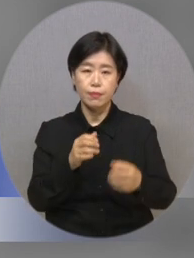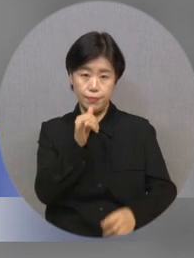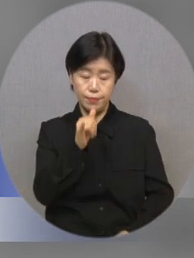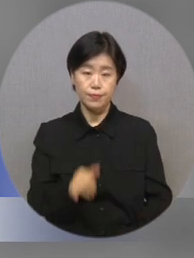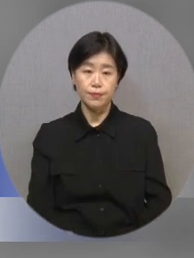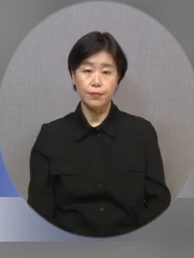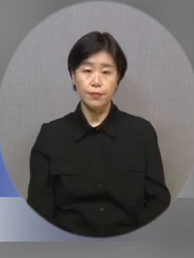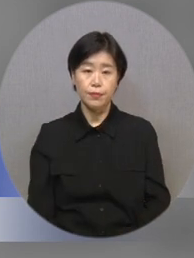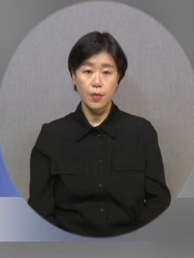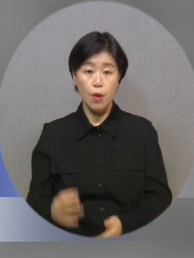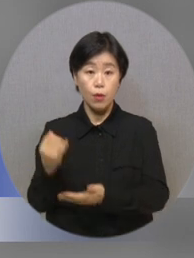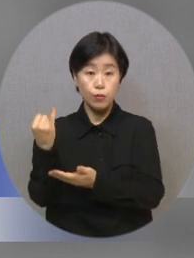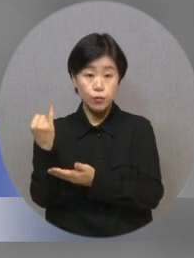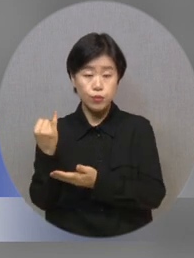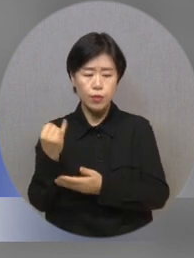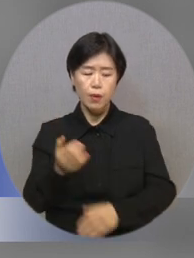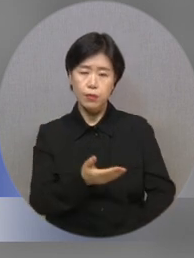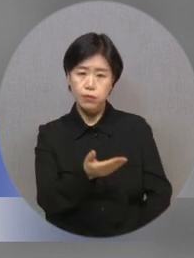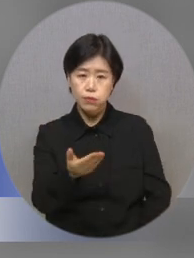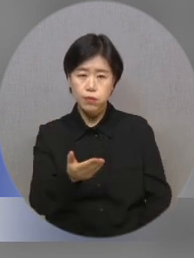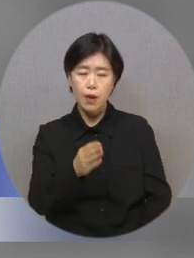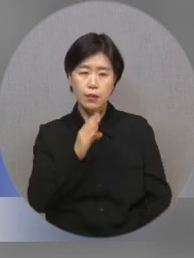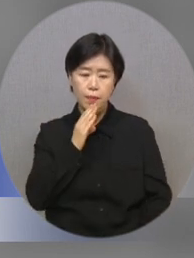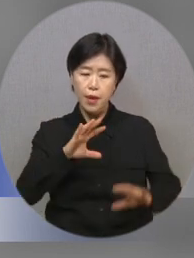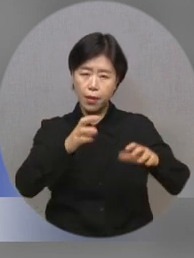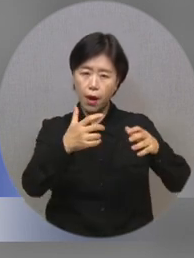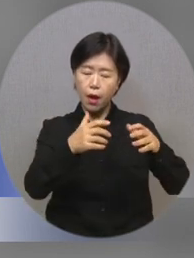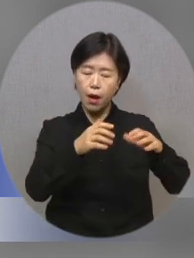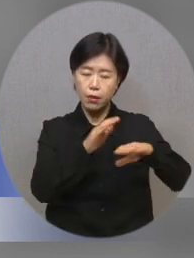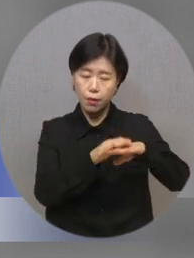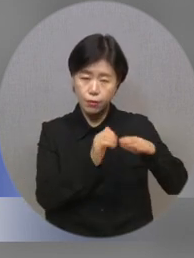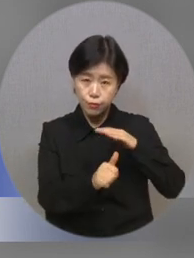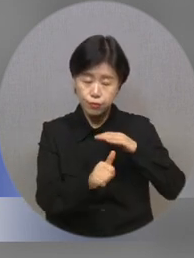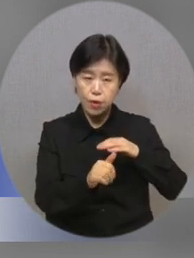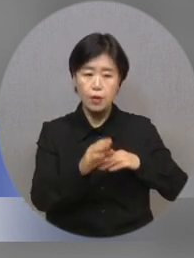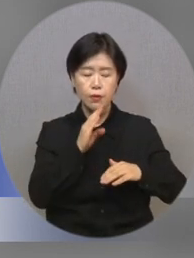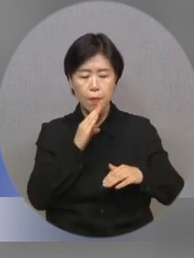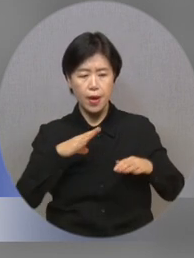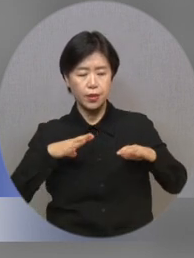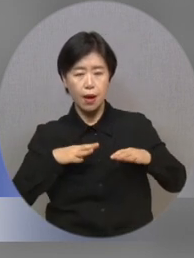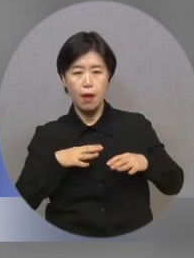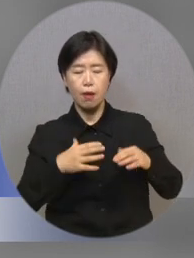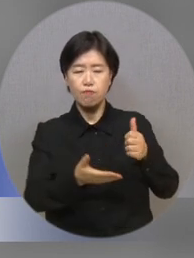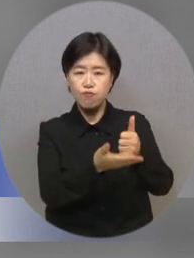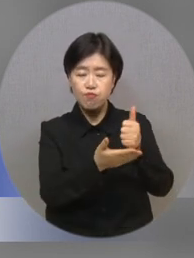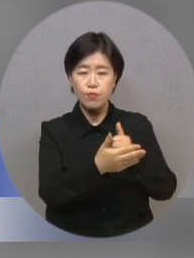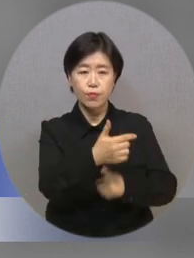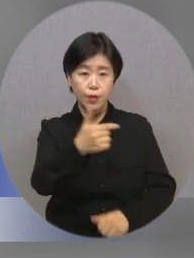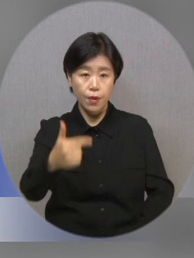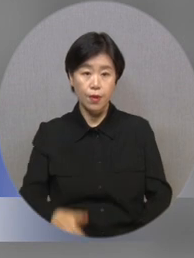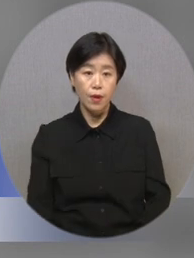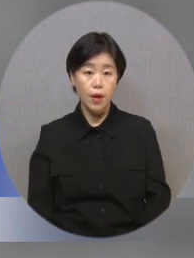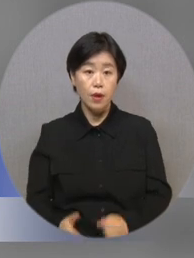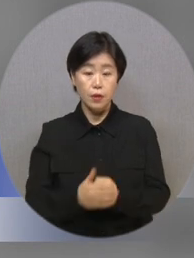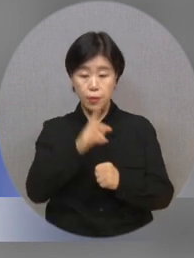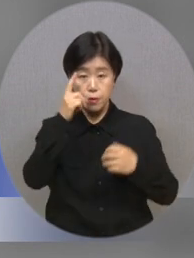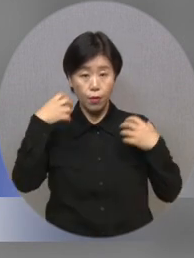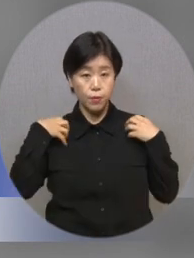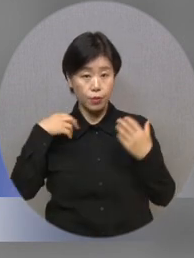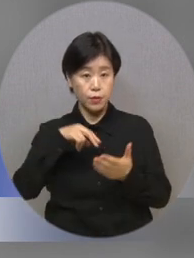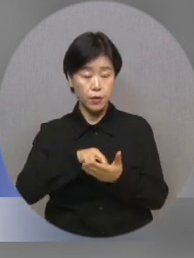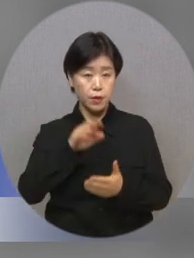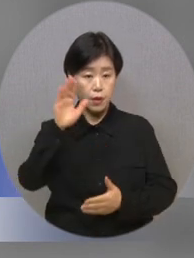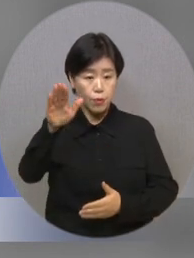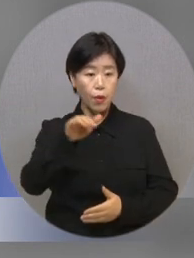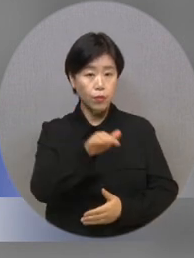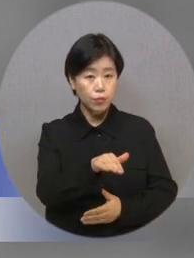장착하는 묵묵히 훈련에 매진하는 국가대표 선수들이 자랑스럽다며 정부는 지속적으로 선수들이 훈련에 매진할 수